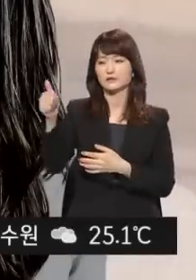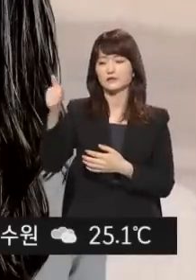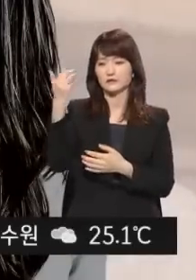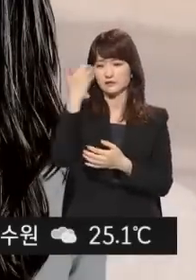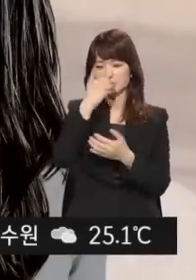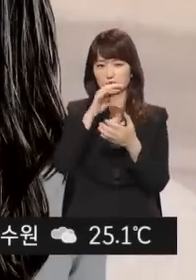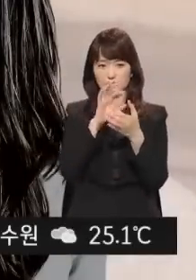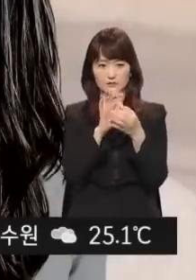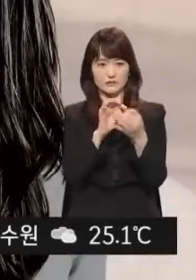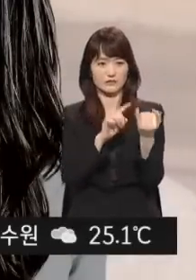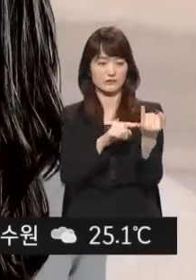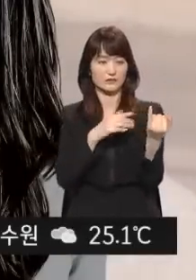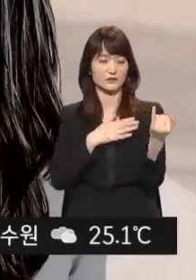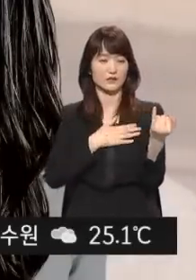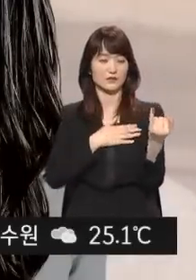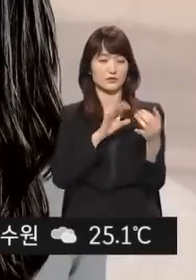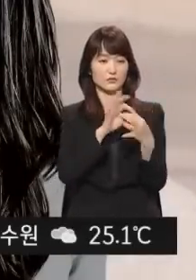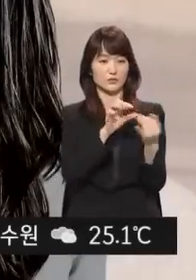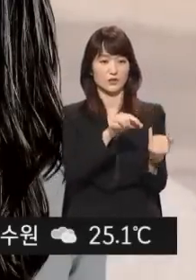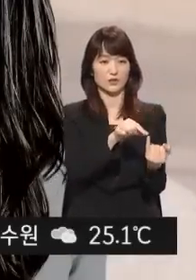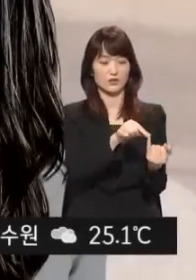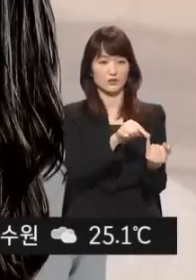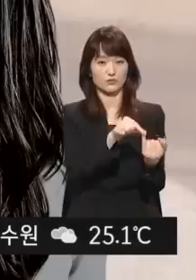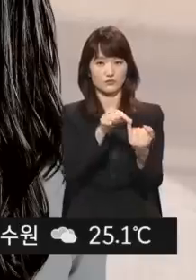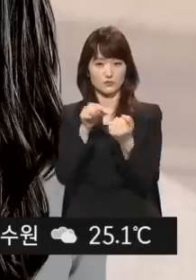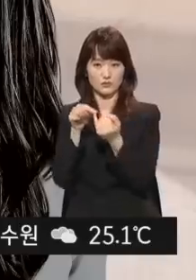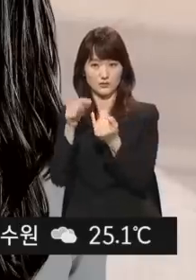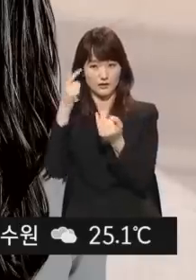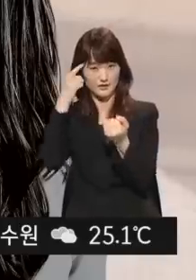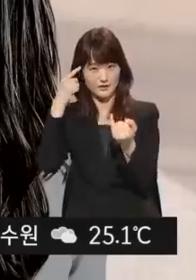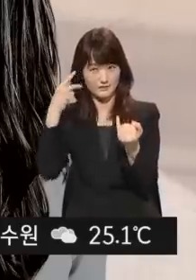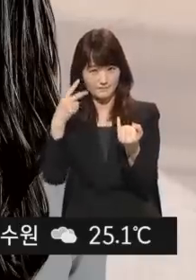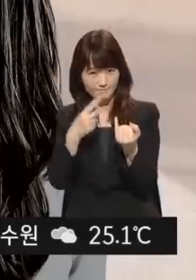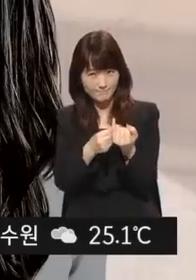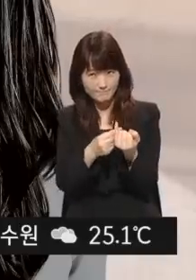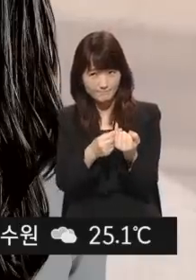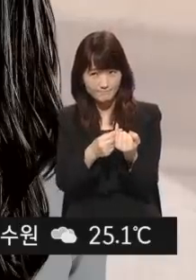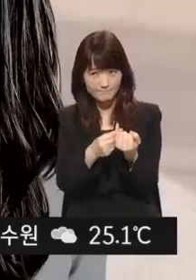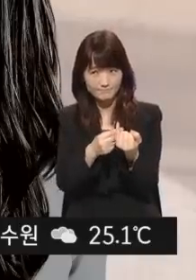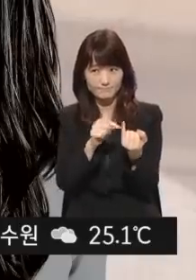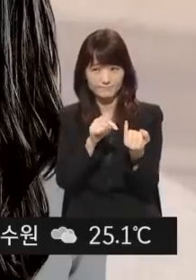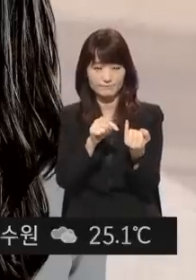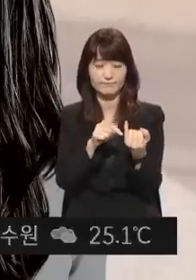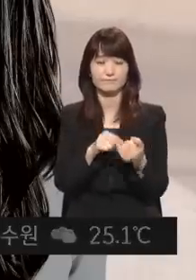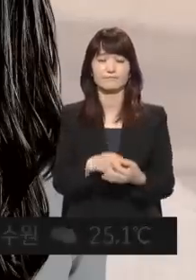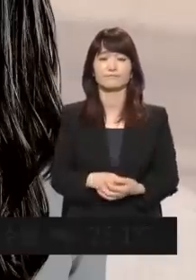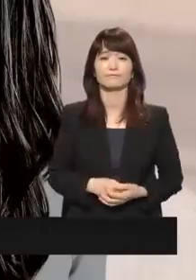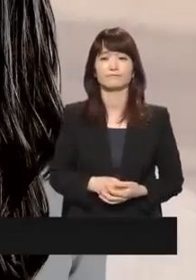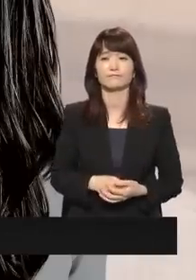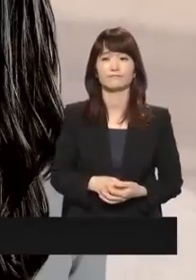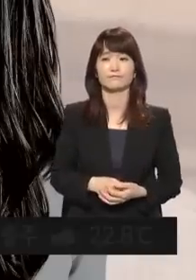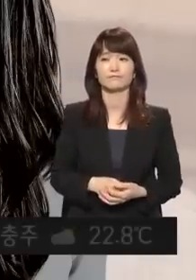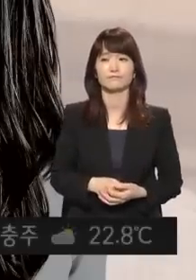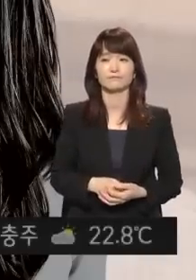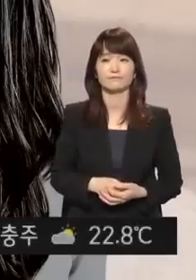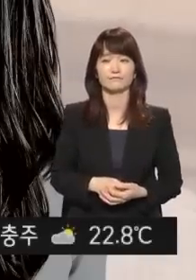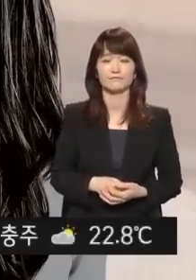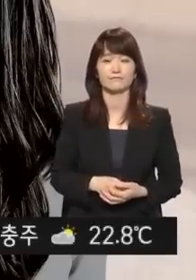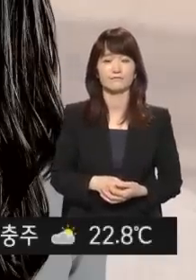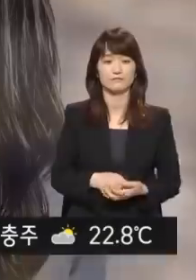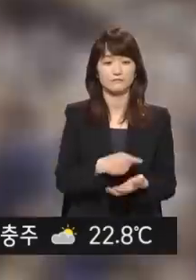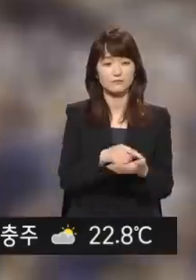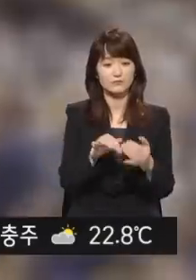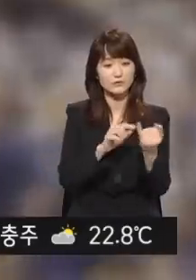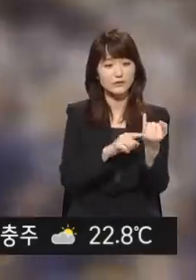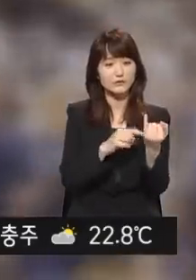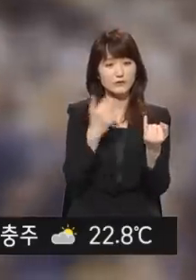나를 통해 휴거됐다 그러니까 구원받았다는 식으로 또 다시 세뇌를 합니다 이걸 내재화한 해당 성폭력 피해자는요 당시에 그걸 성범죄로